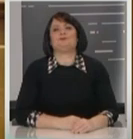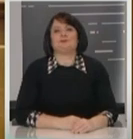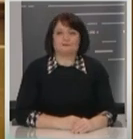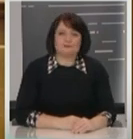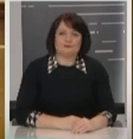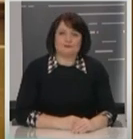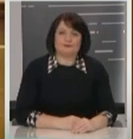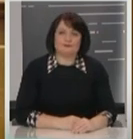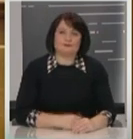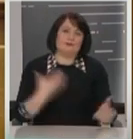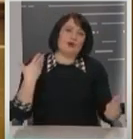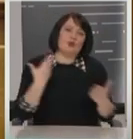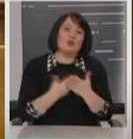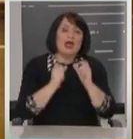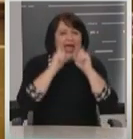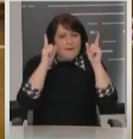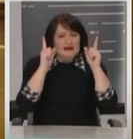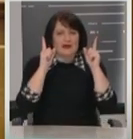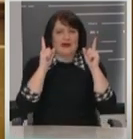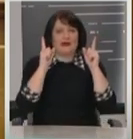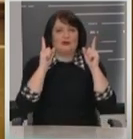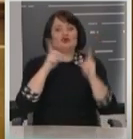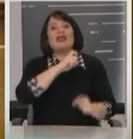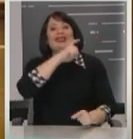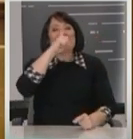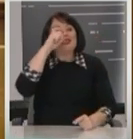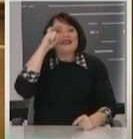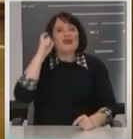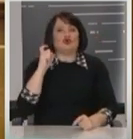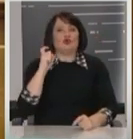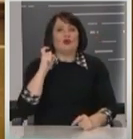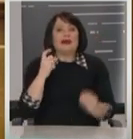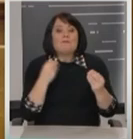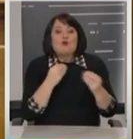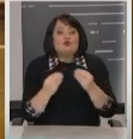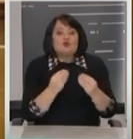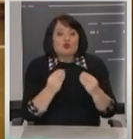Έχοντας ολοκληρώσει επιτέλους μια δύσκολη δημοσιονομική προσαρμογή,